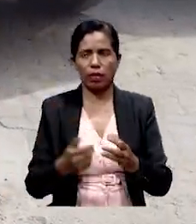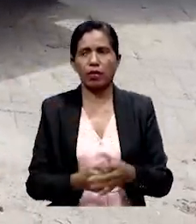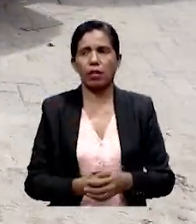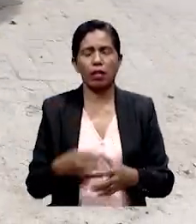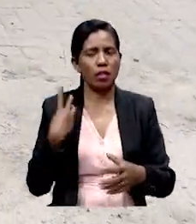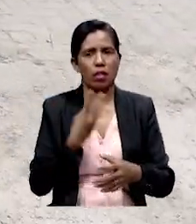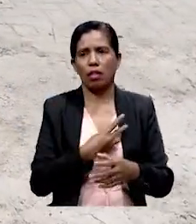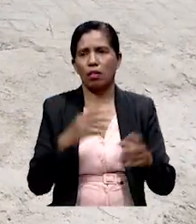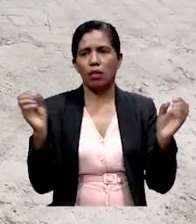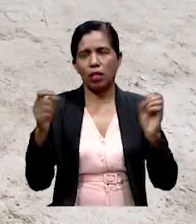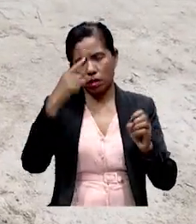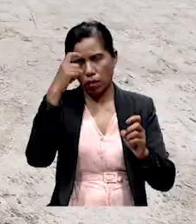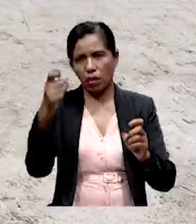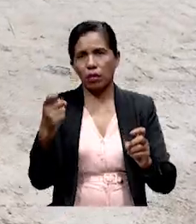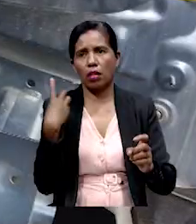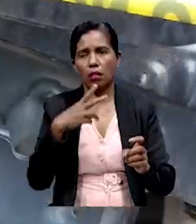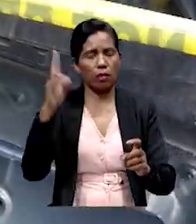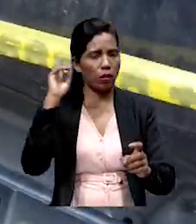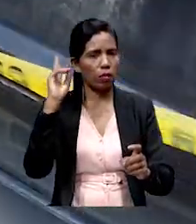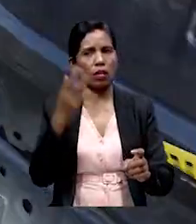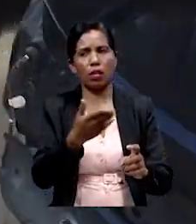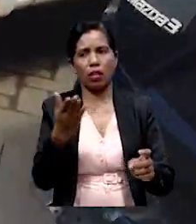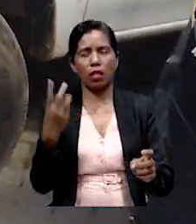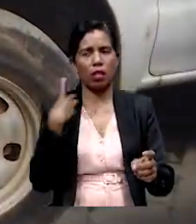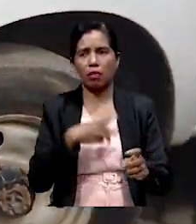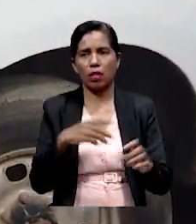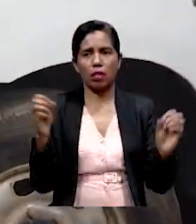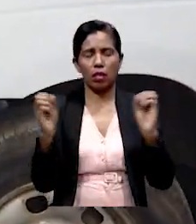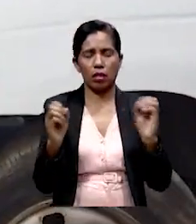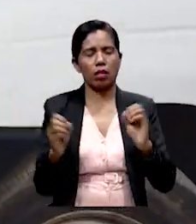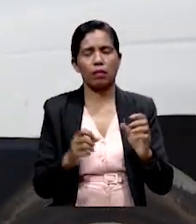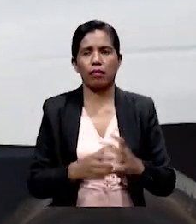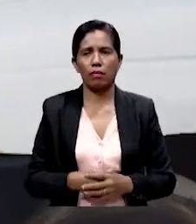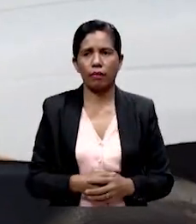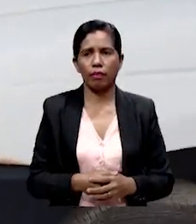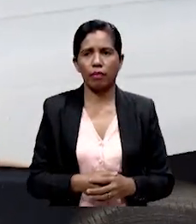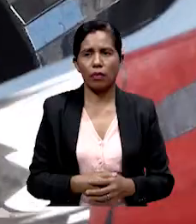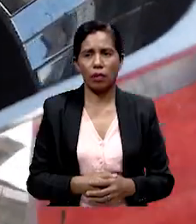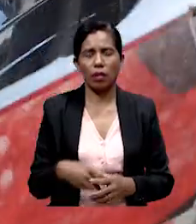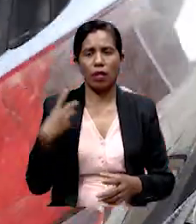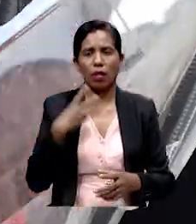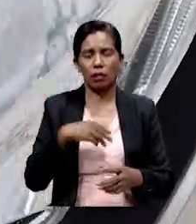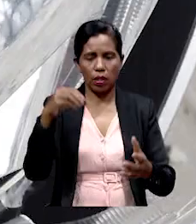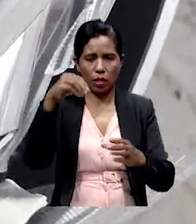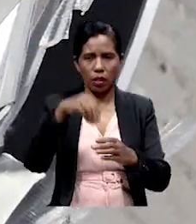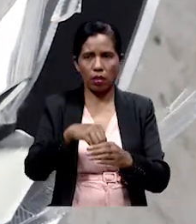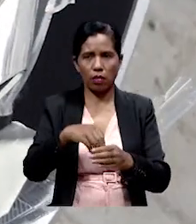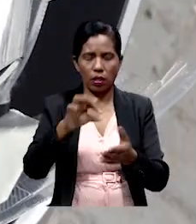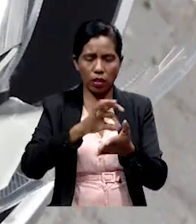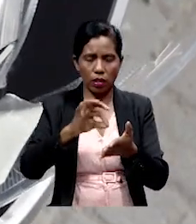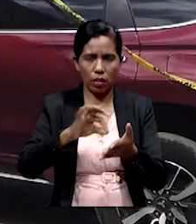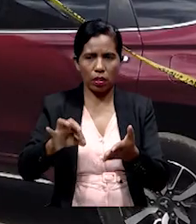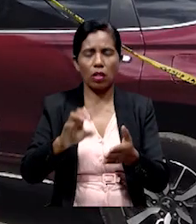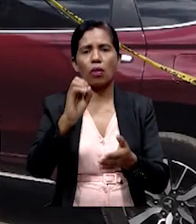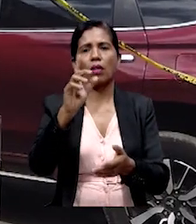lagi tem ame rona buat sih nih ame lagi buat tidak dapat meti buat sih ame meti dia jadi tamam mah prinsip kejitus.